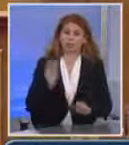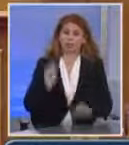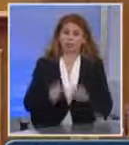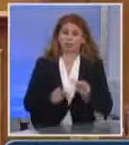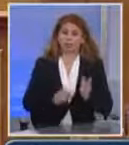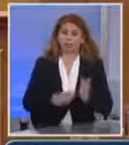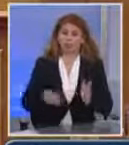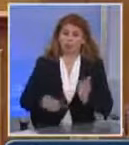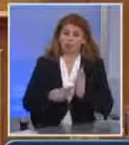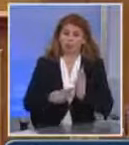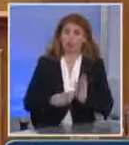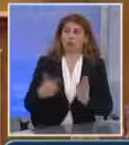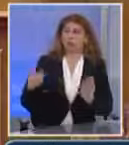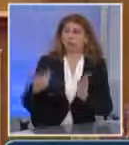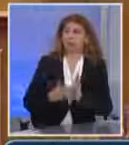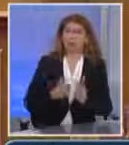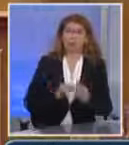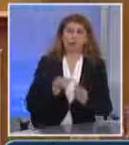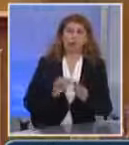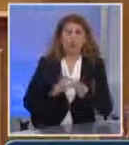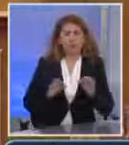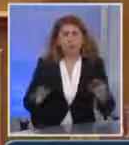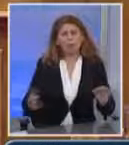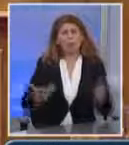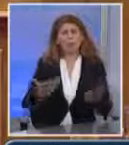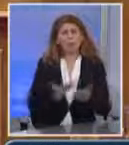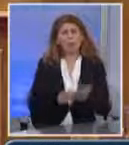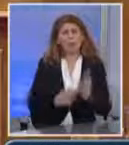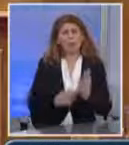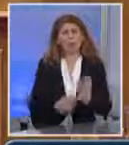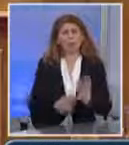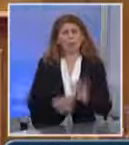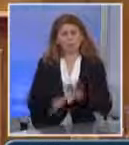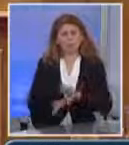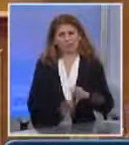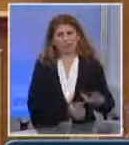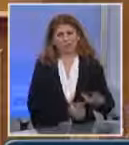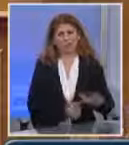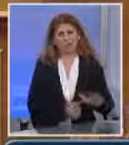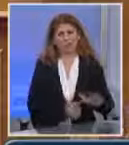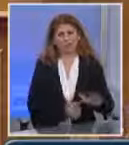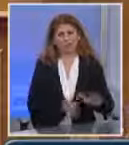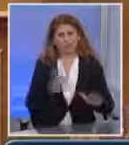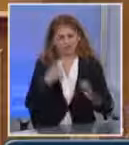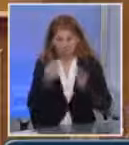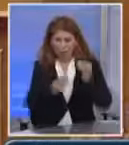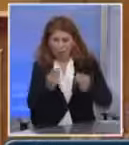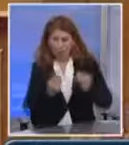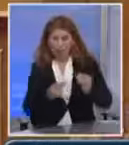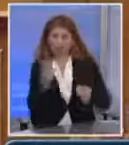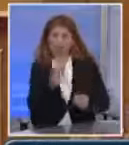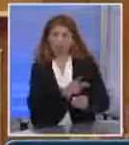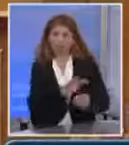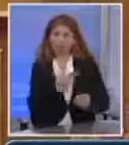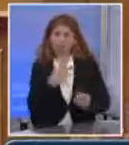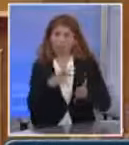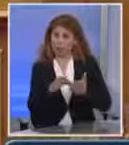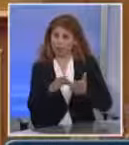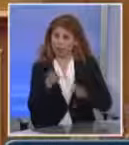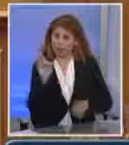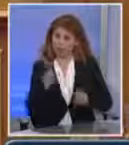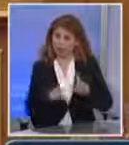έχουμε παρουσιάσει εδώ και μήνες με λεπτομέρειες, αφήνοντας στην άκρη τους κοινικούς υπολογισμούς. Και να διορθώσω